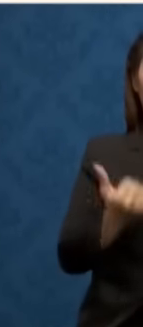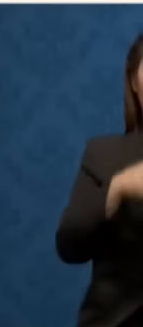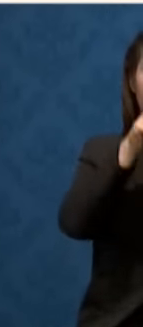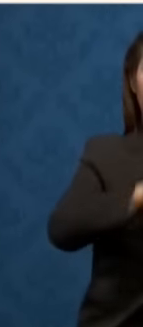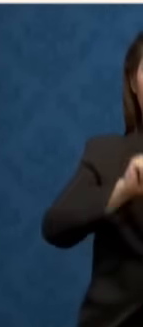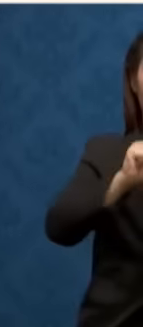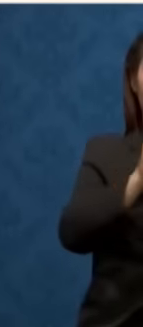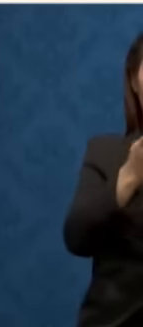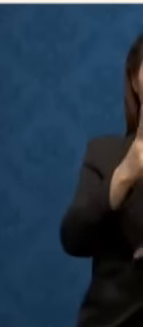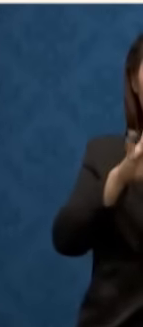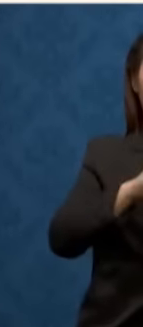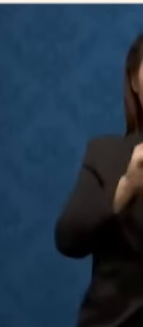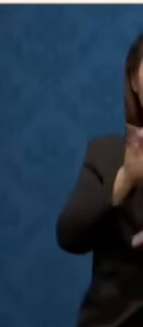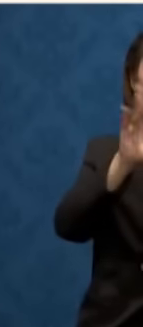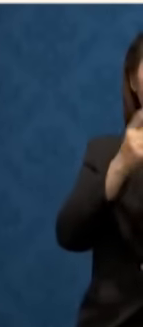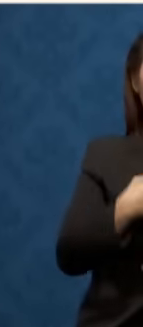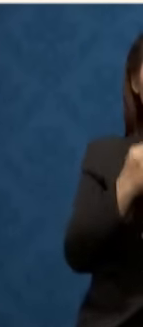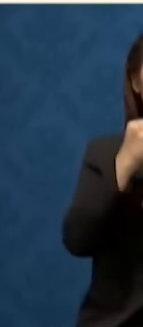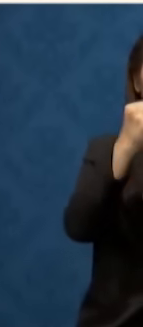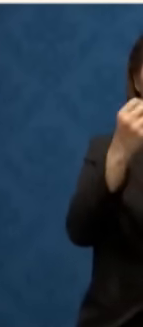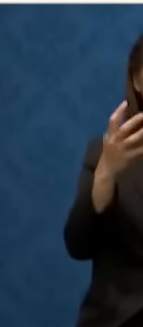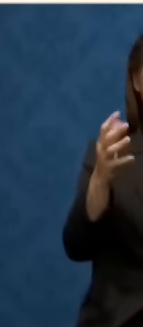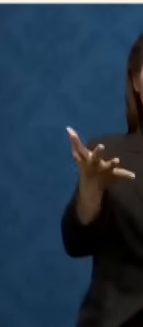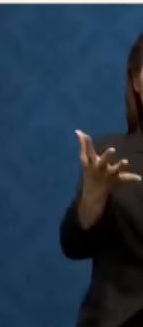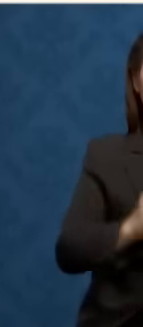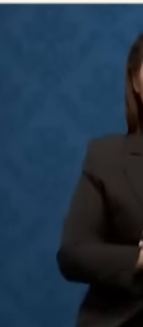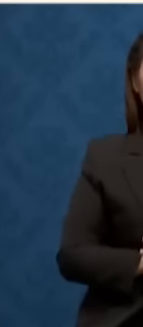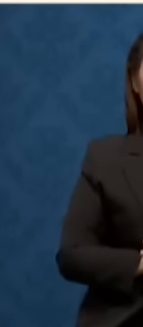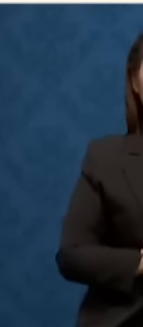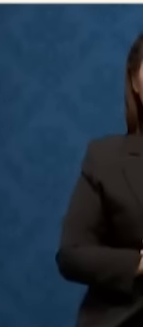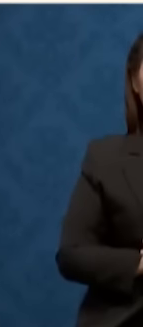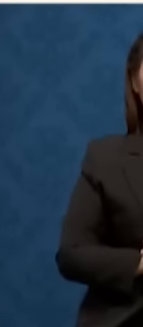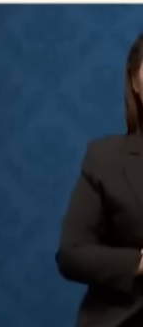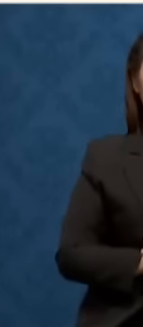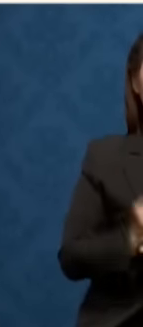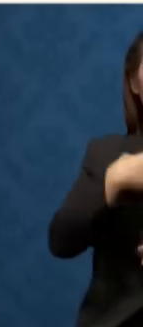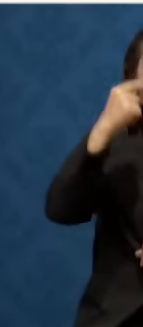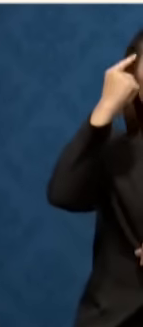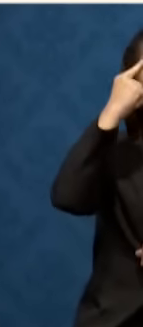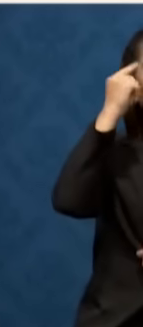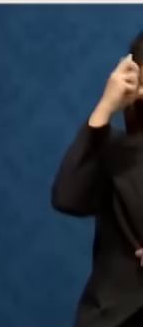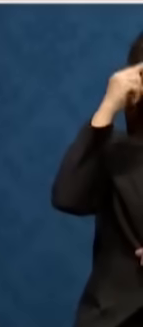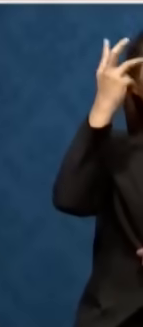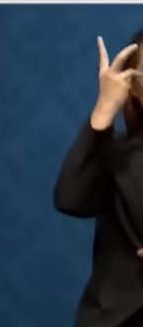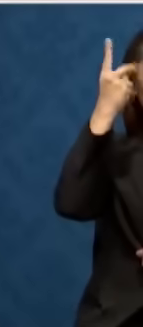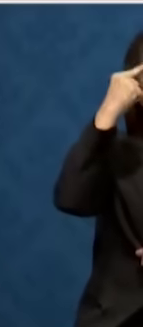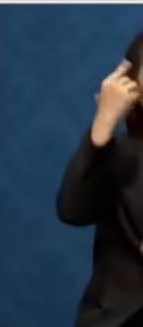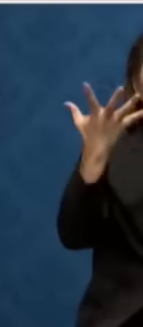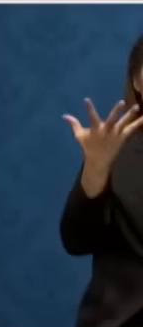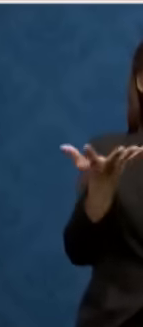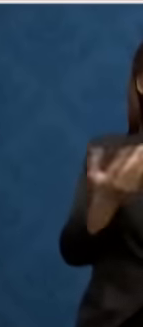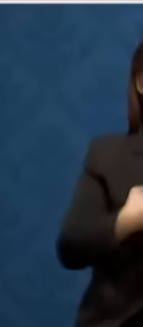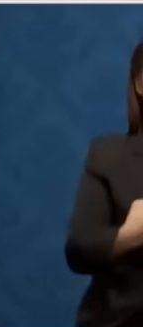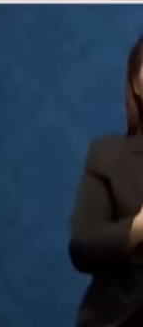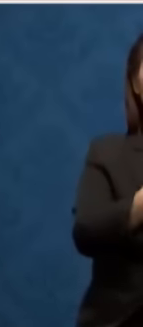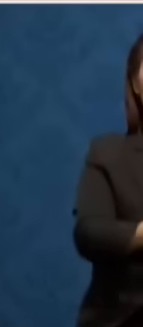ธิ์ประท้วงแล้วนะครับท่านขอแสดงความคิดเห็นหรือจะเสนอยติ